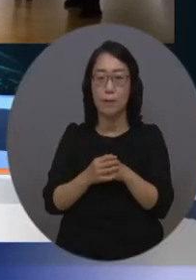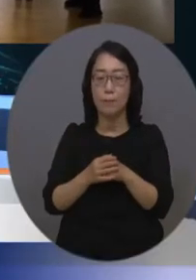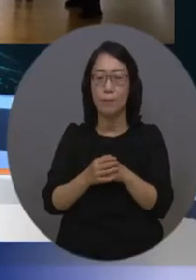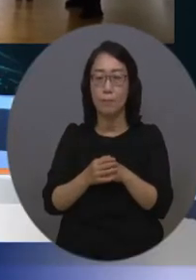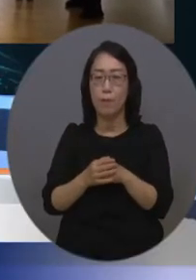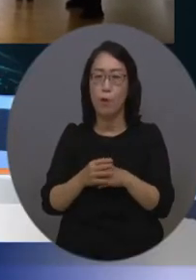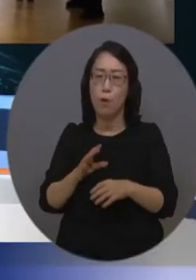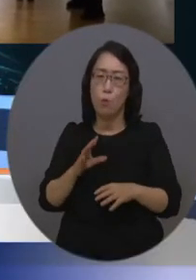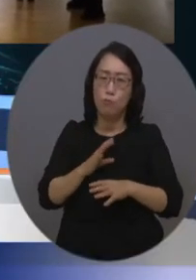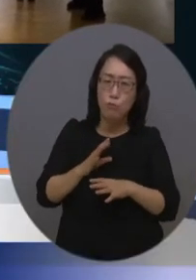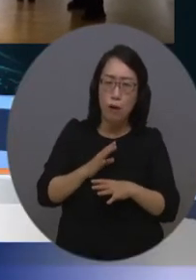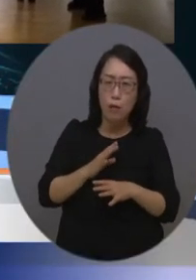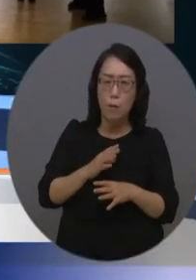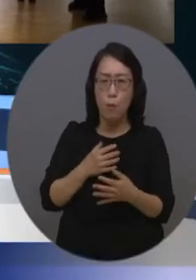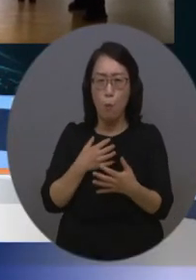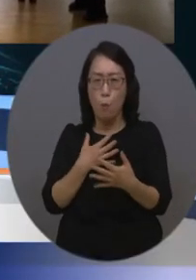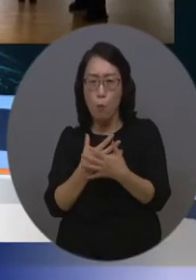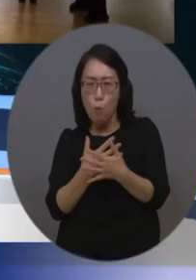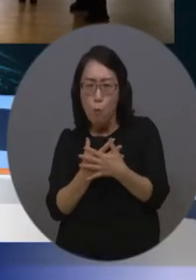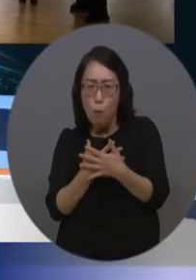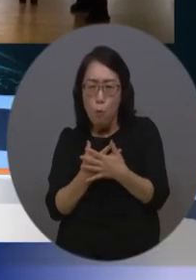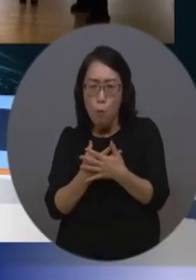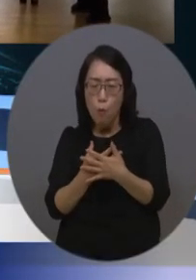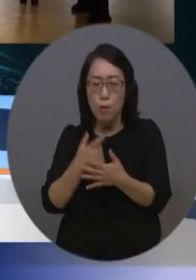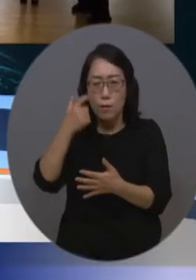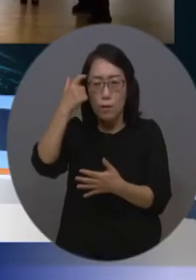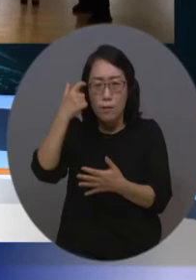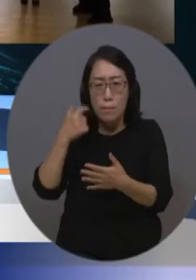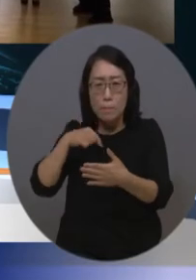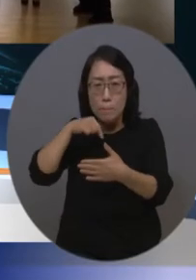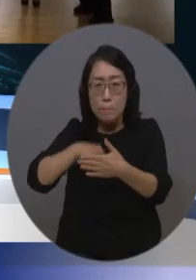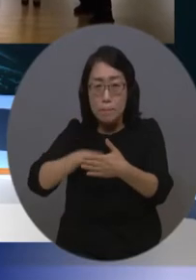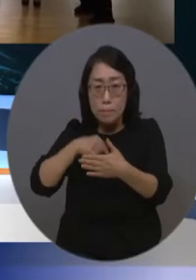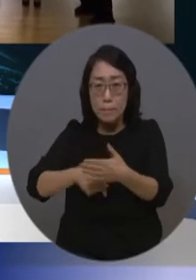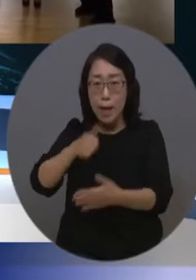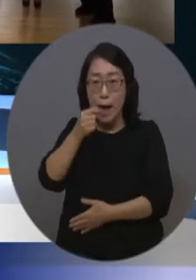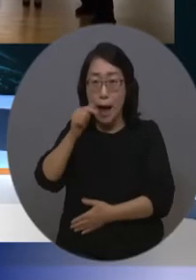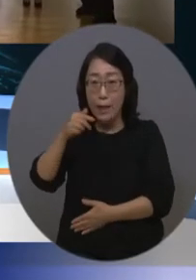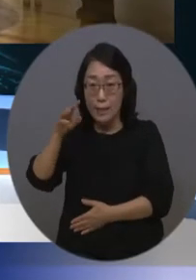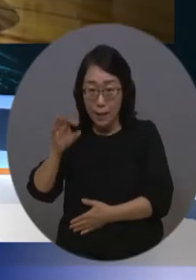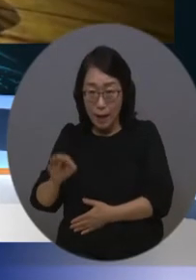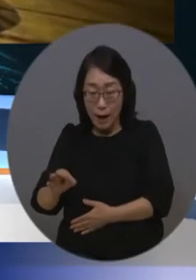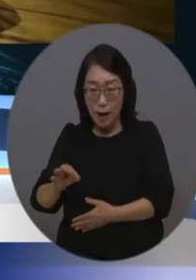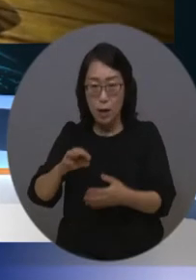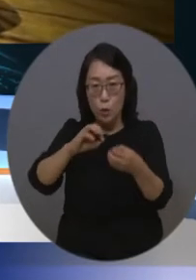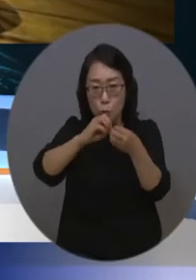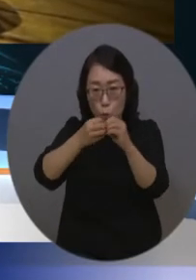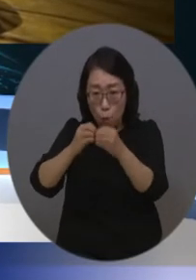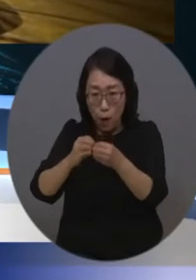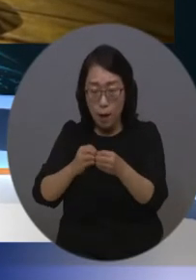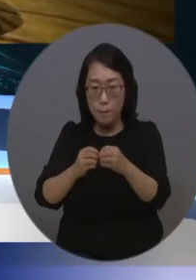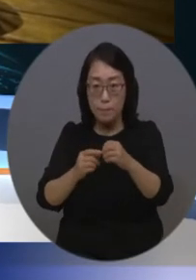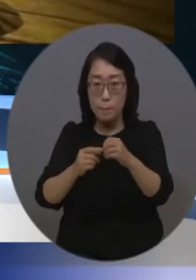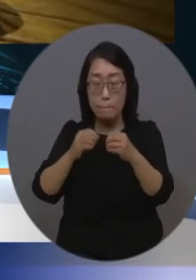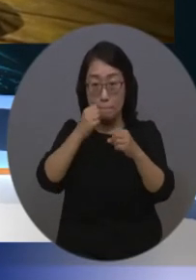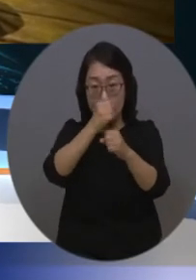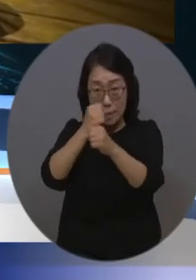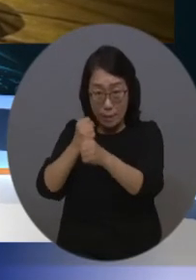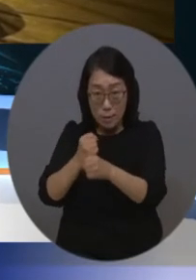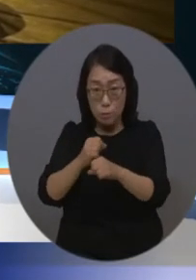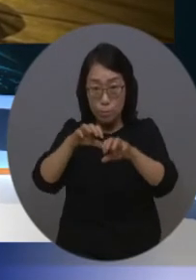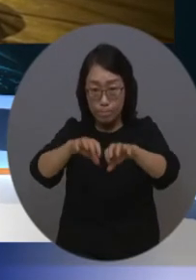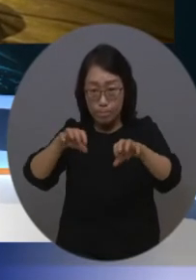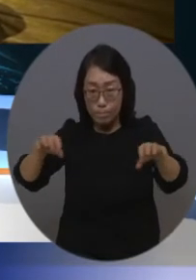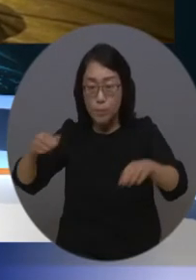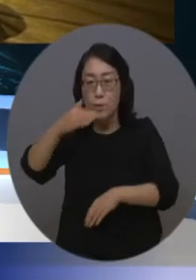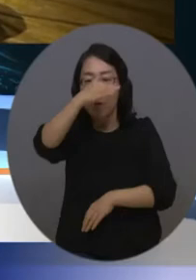불안함과 공포감 같은 내면의 심리 상태를 그대로 표현한 한강 작가의 조각 작품들이 전북 전주 우진문화공간에서